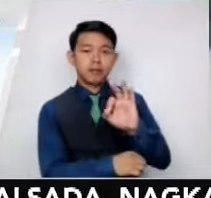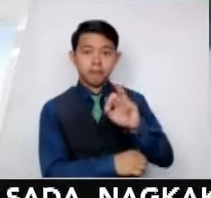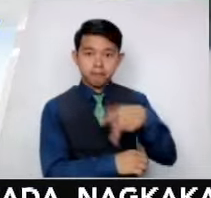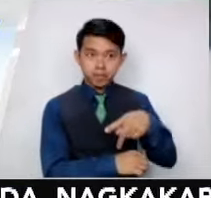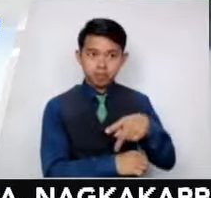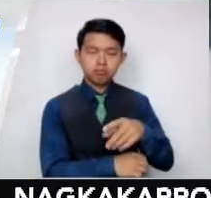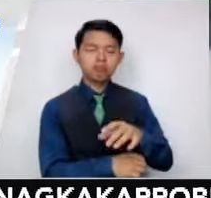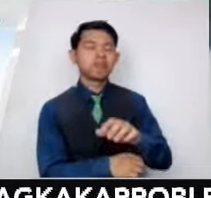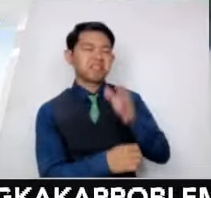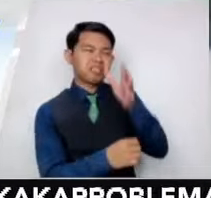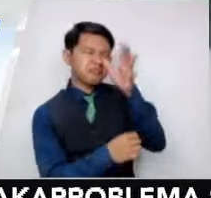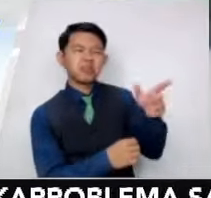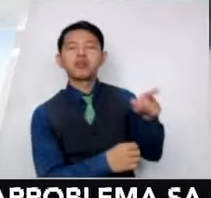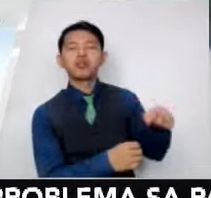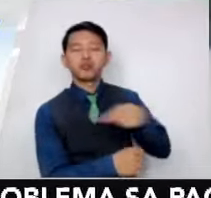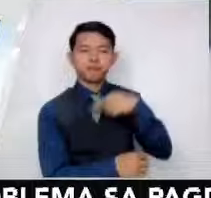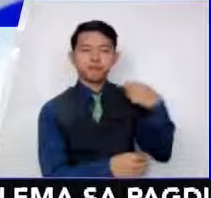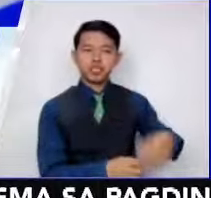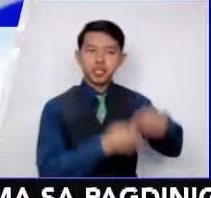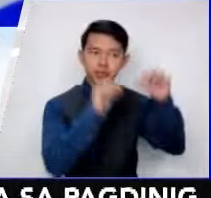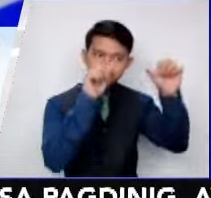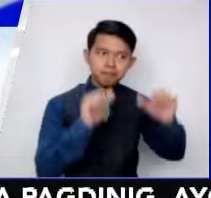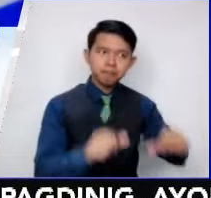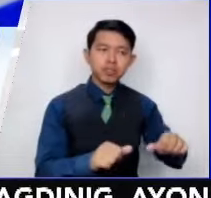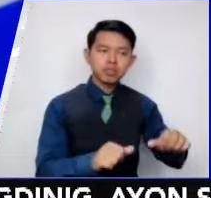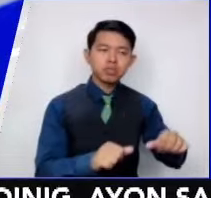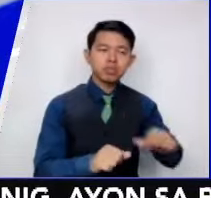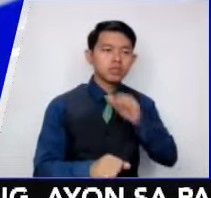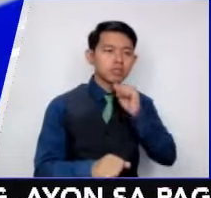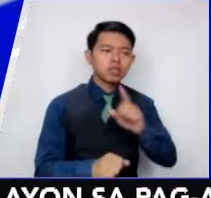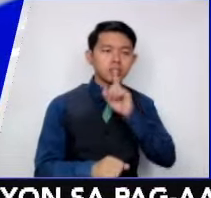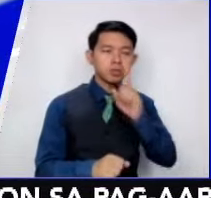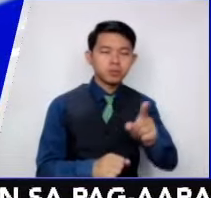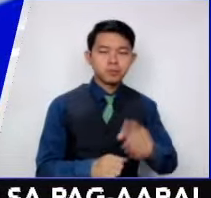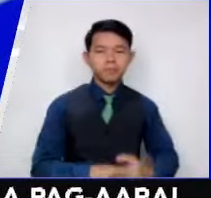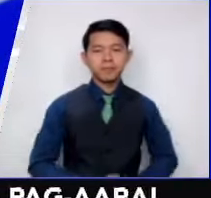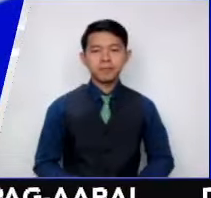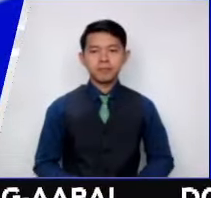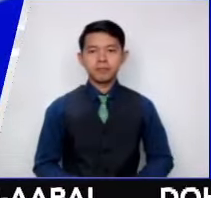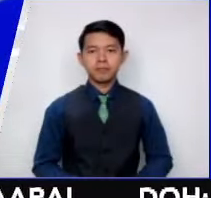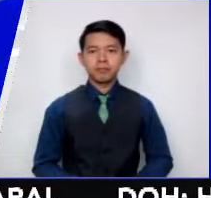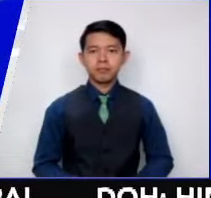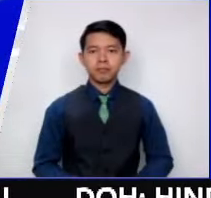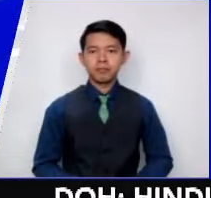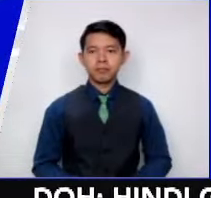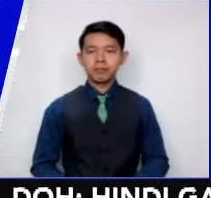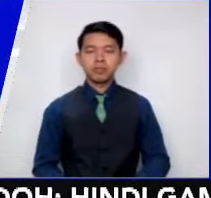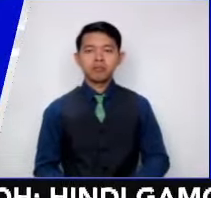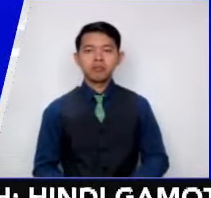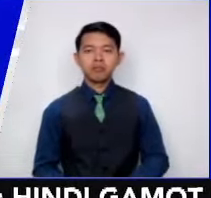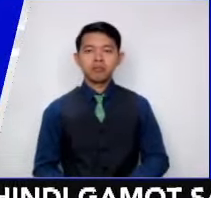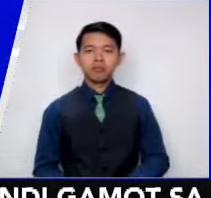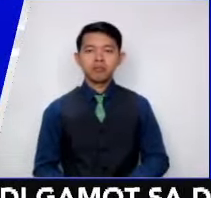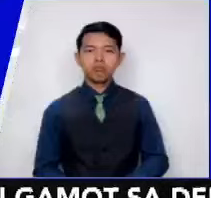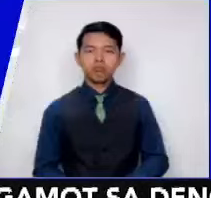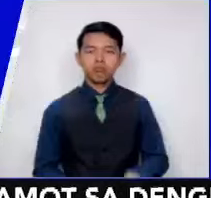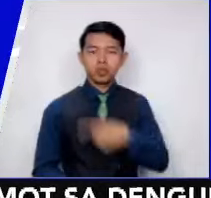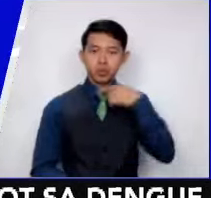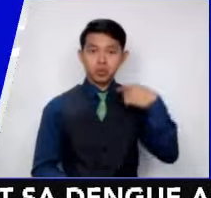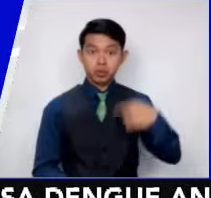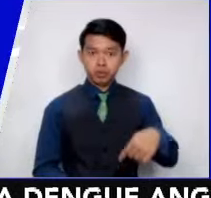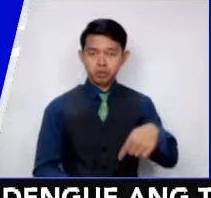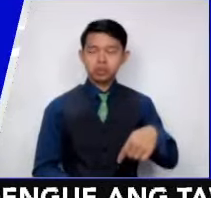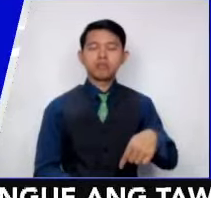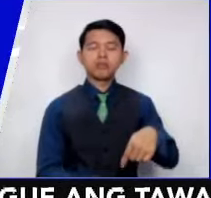alegasyon ng china coastguard we will not dignify the deceptive and misleading claims of the China coast guard the main